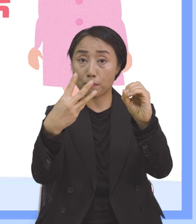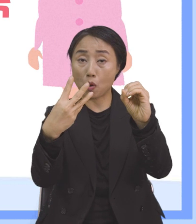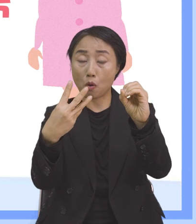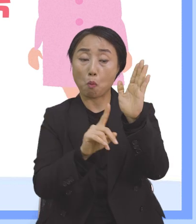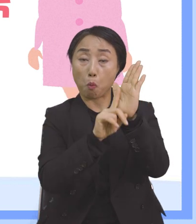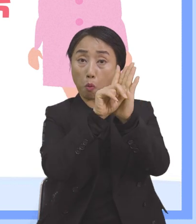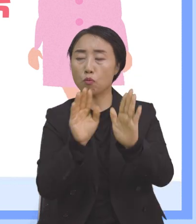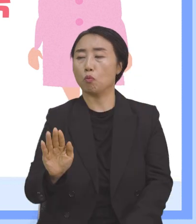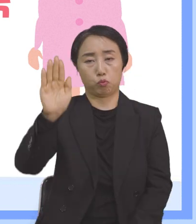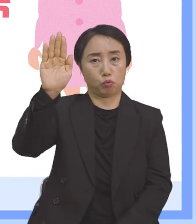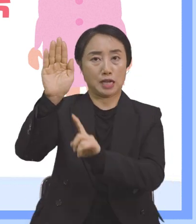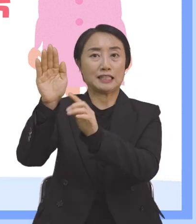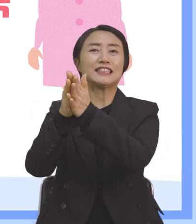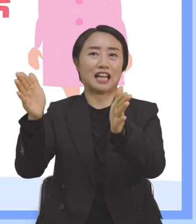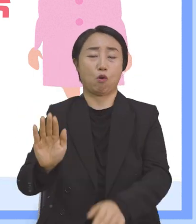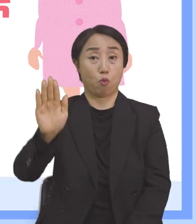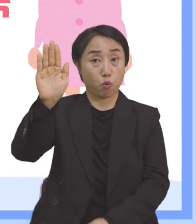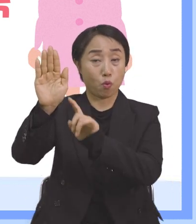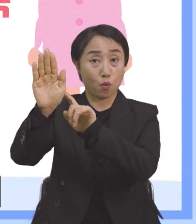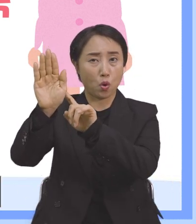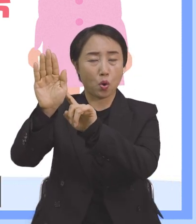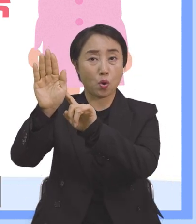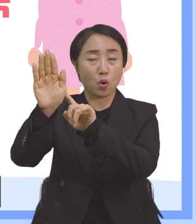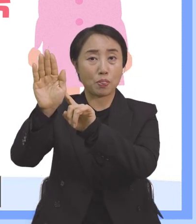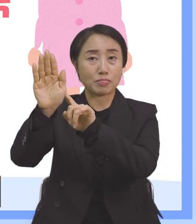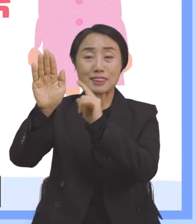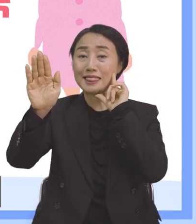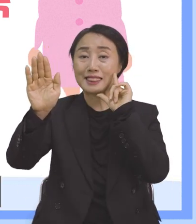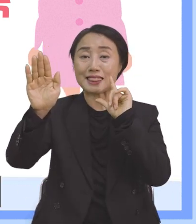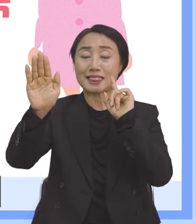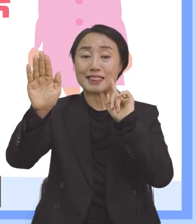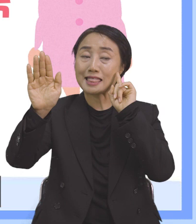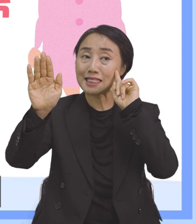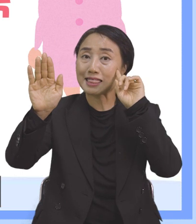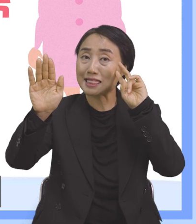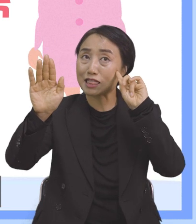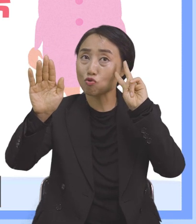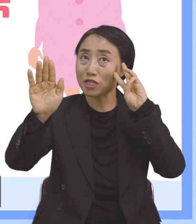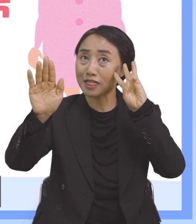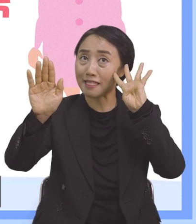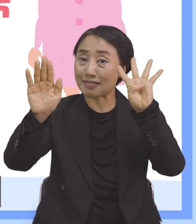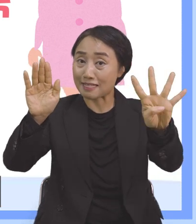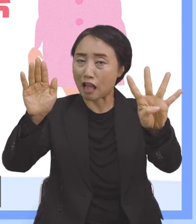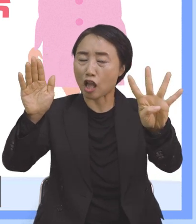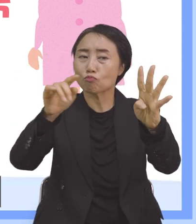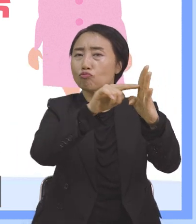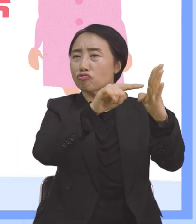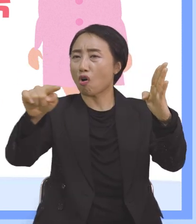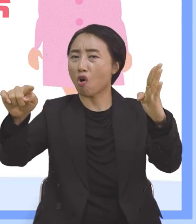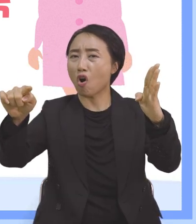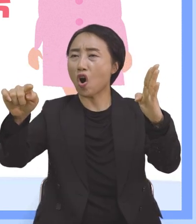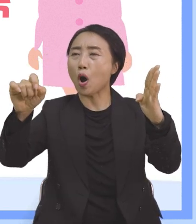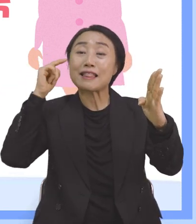정도 상승하는 고온기가 시작됩니다. 고온기가 시작된 4일 후부터 다음 월경 시작 전